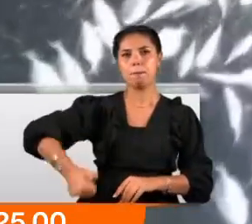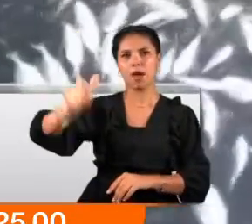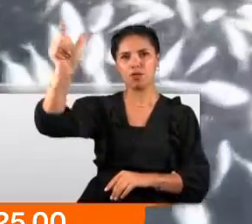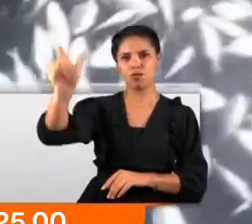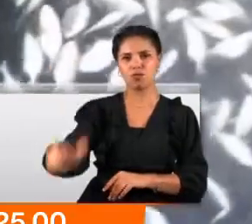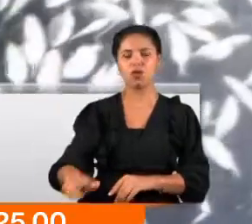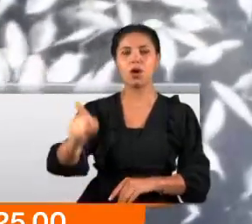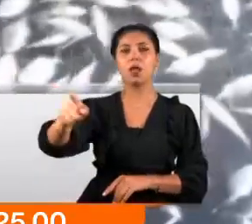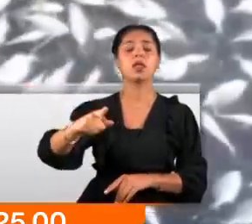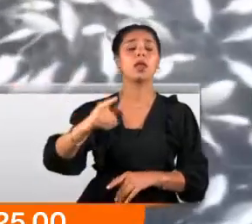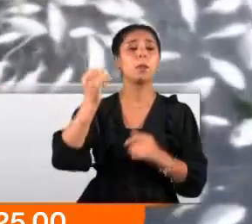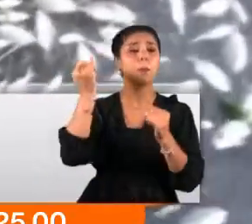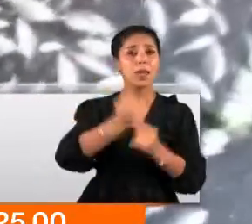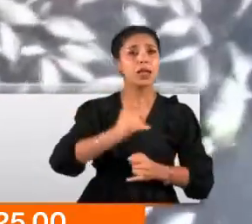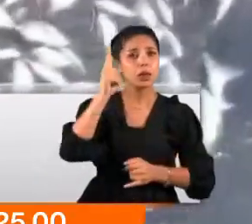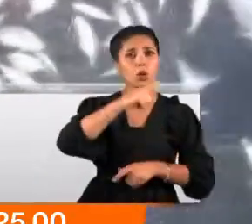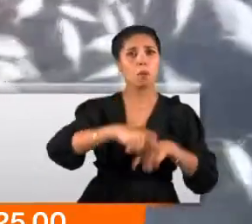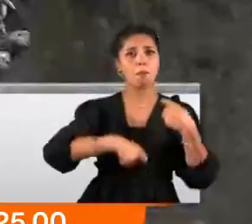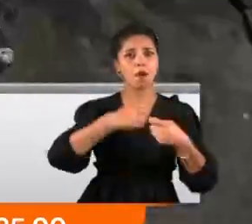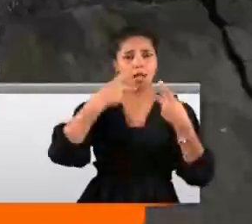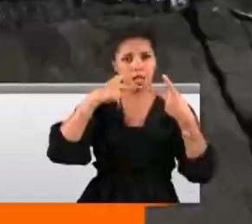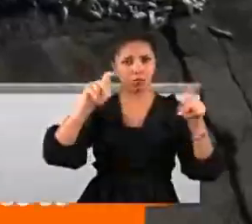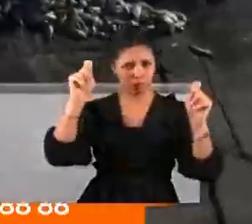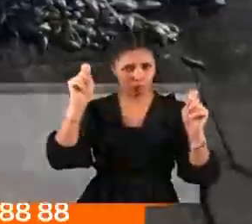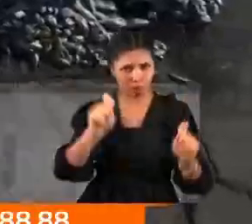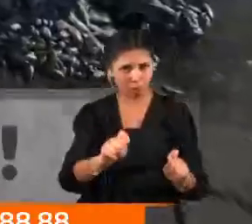üstünde kirli çıktı.